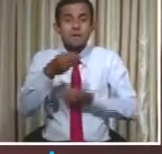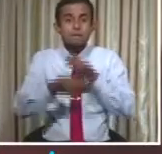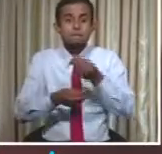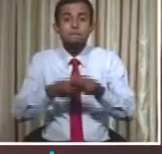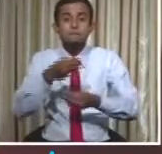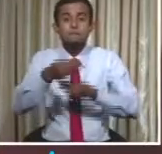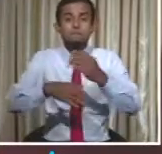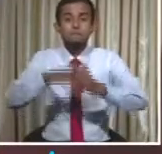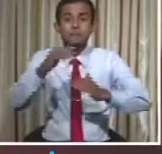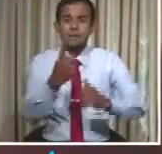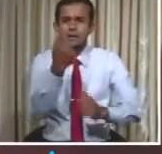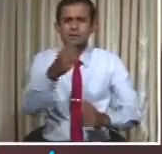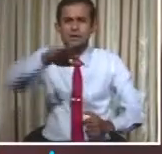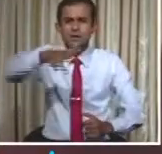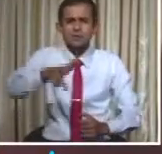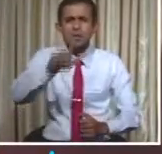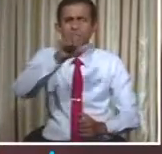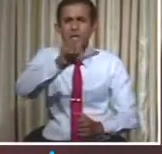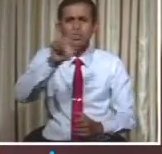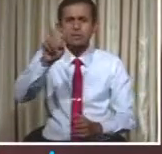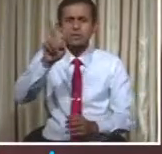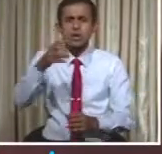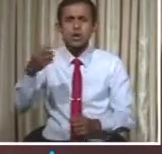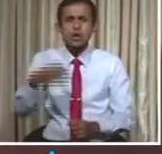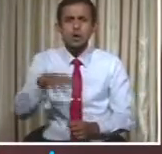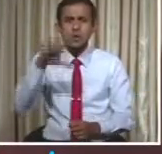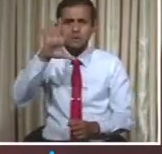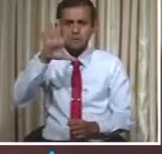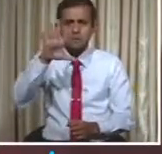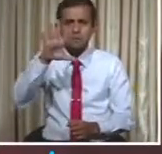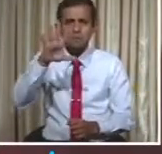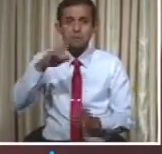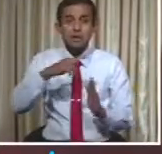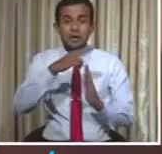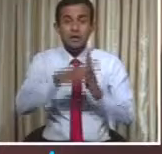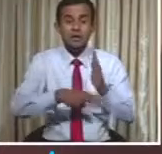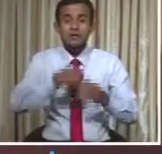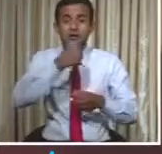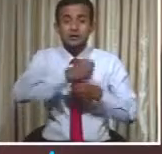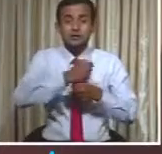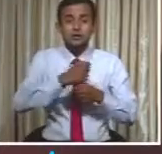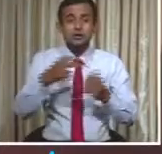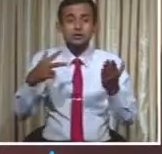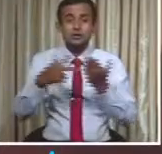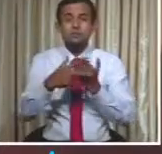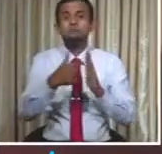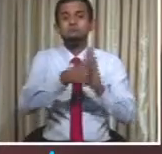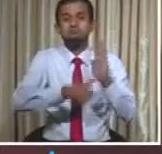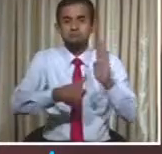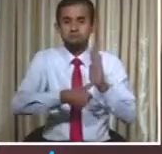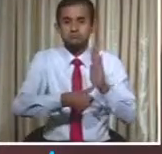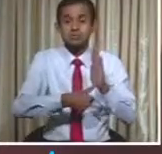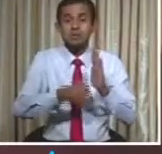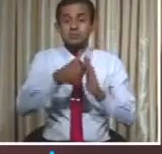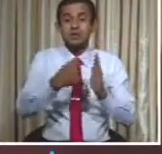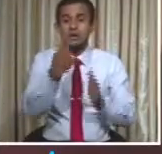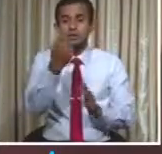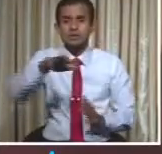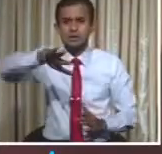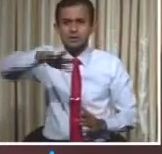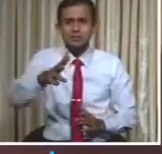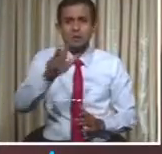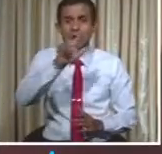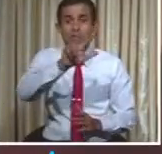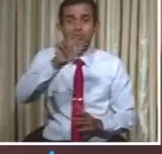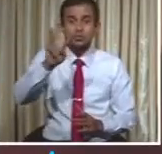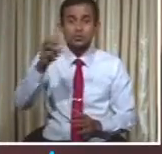දුවන්නේ 1972 අංක 5 දරන ජාතික රාජ්‍ය සභාවේ සම්පකාර පනතේ. මේ පනත